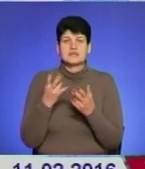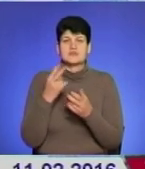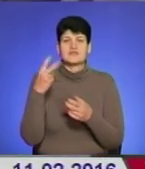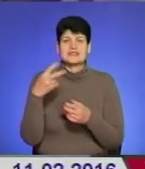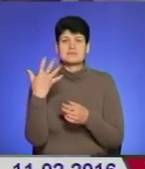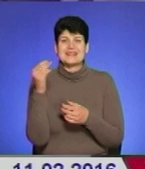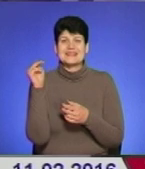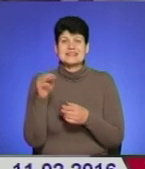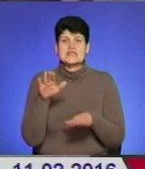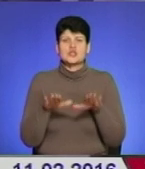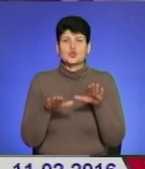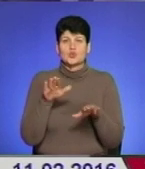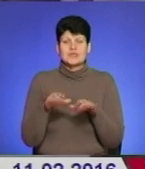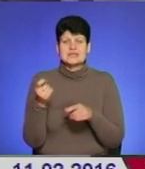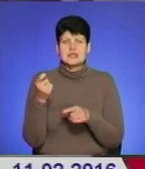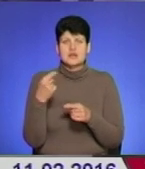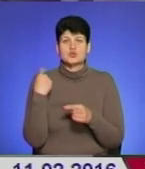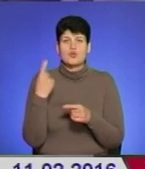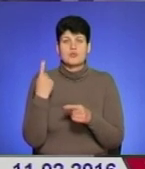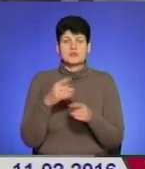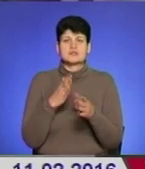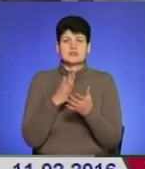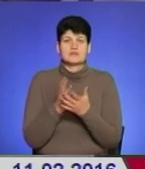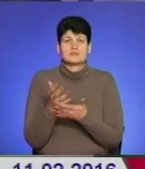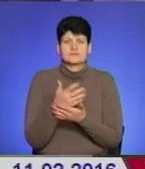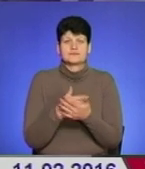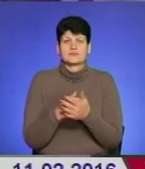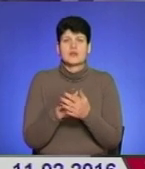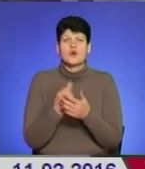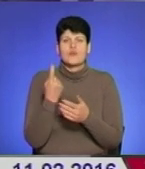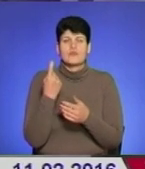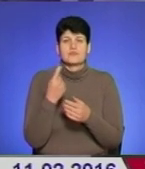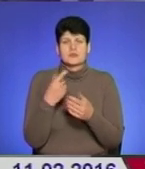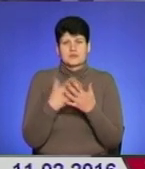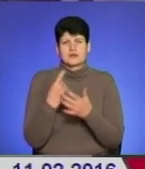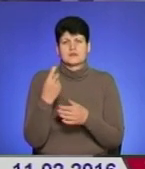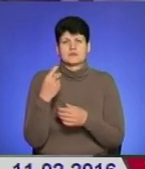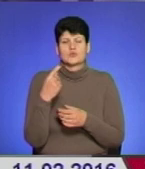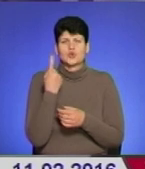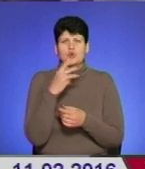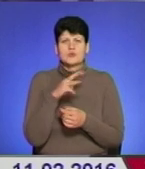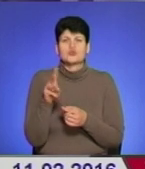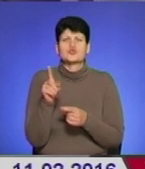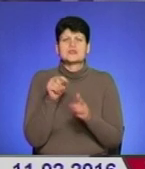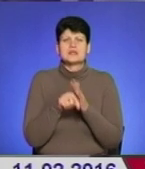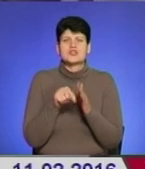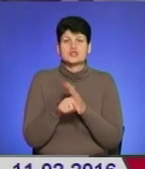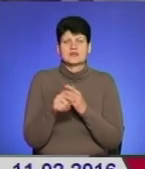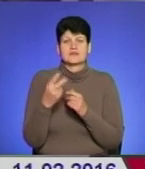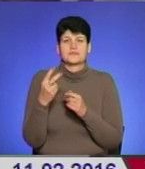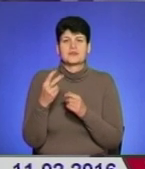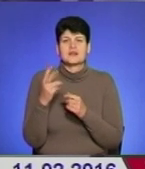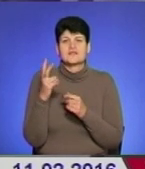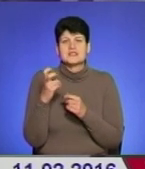зерна. Якщо область збирає в межах, я так думаю, що більше мільйона, що таке 25 тисяч для одного заводу? Для 10 заводів